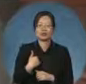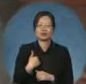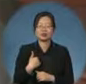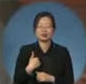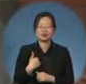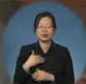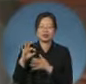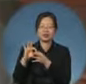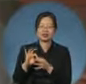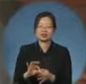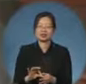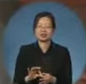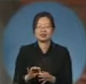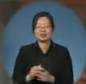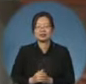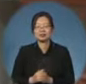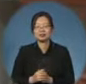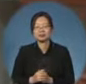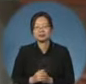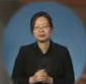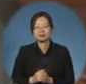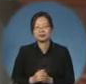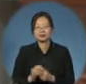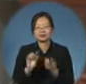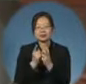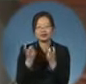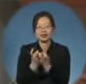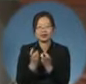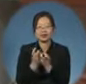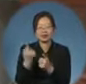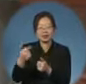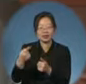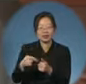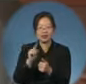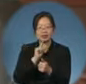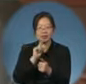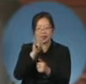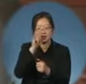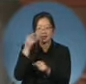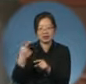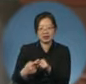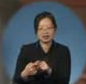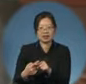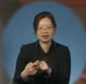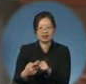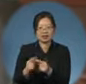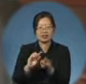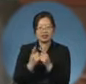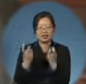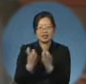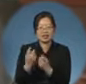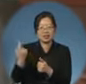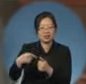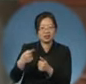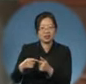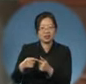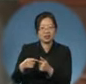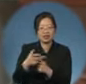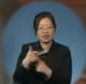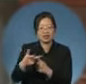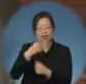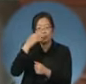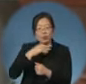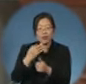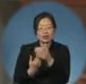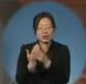계속 인제 뭐 정말 대한 교육 이런거 얘기 하다가 이제는 대안교육 또 더 크게